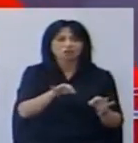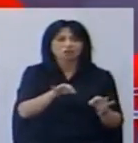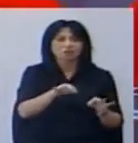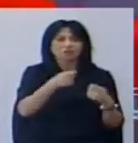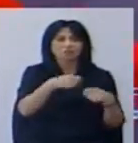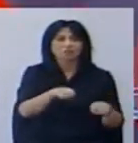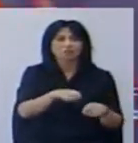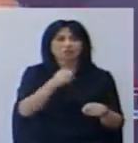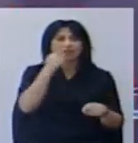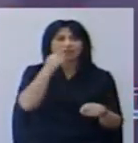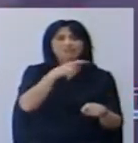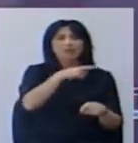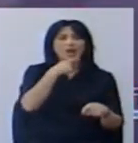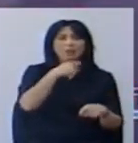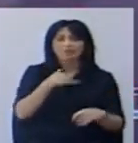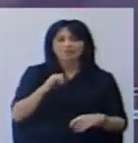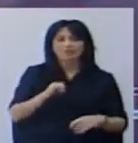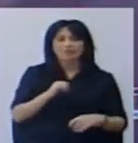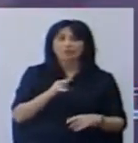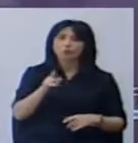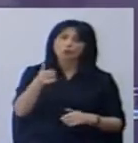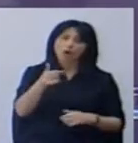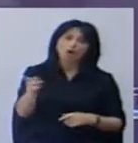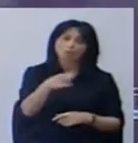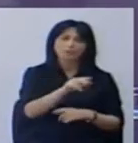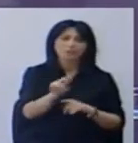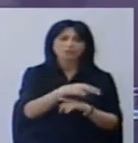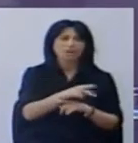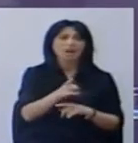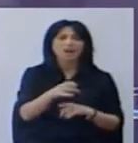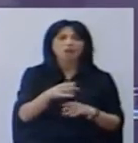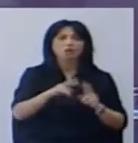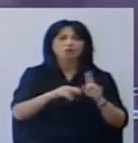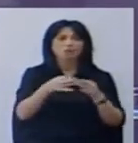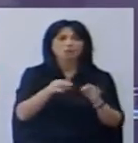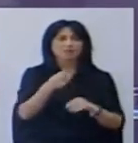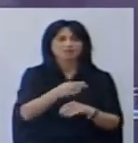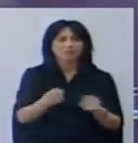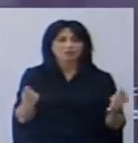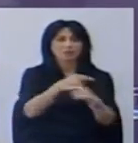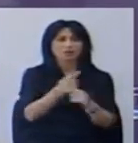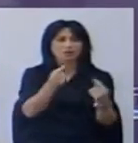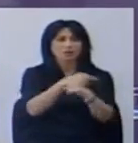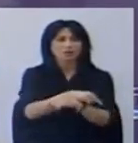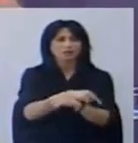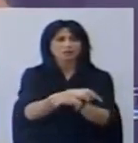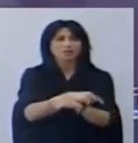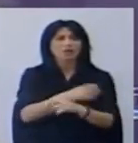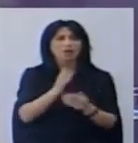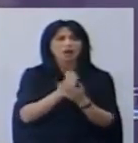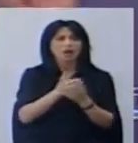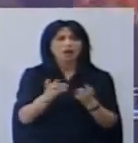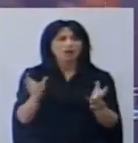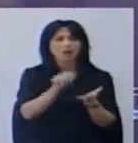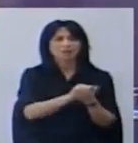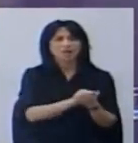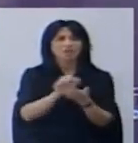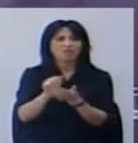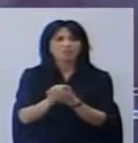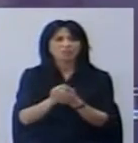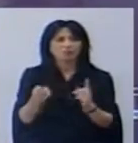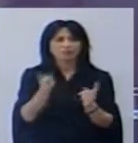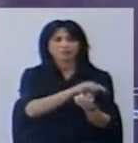გაასხვისა, წინა ამბობს ჩვენ არ ვარგოდით, მაგრამ თქვენ თუ კარგები იყავით, რატო გაიცით მშენებლობის ნებართვა? ეს ადამიანები ერთმანეთთან არიან დაკავებული ამ